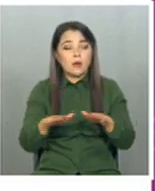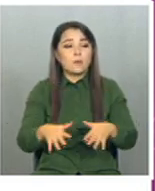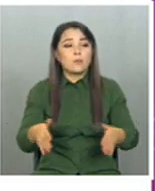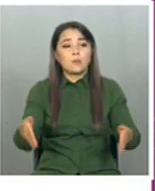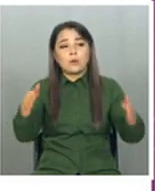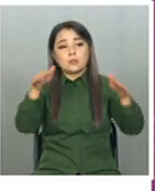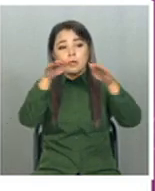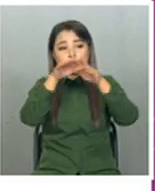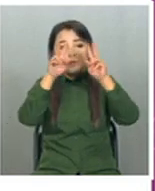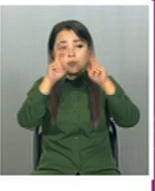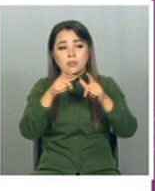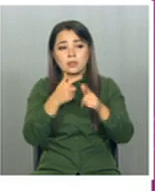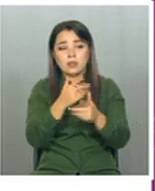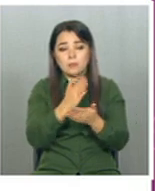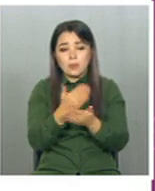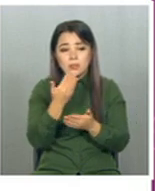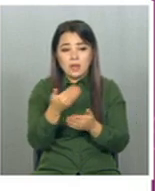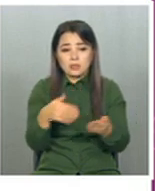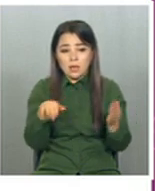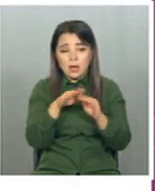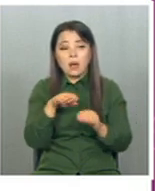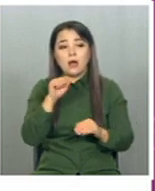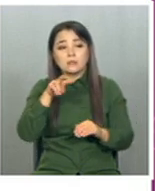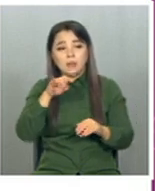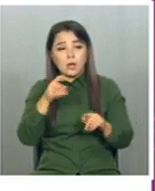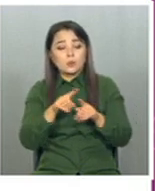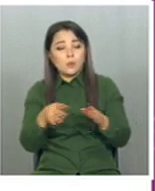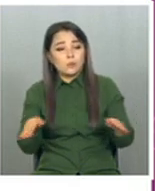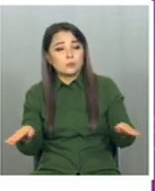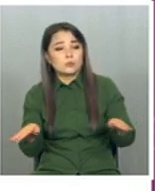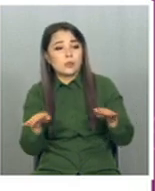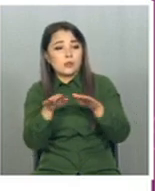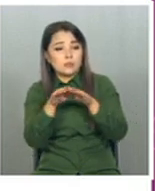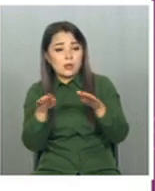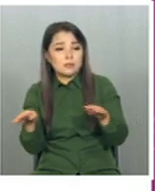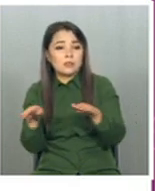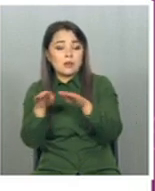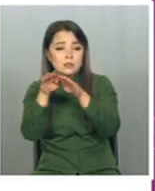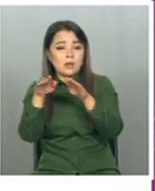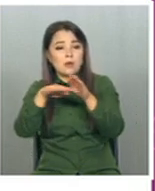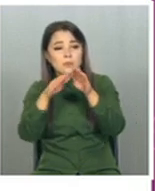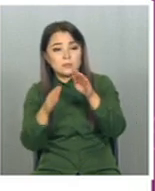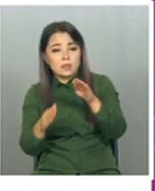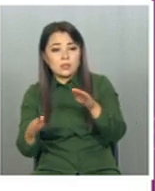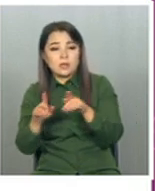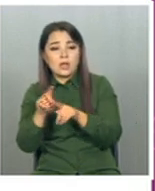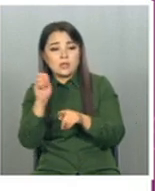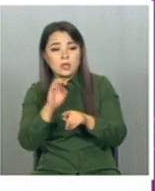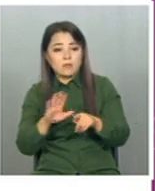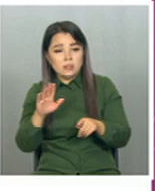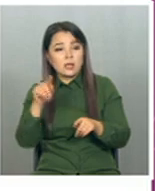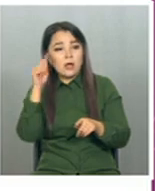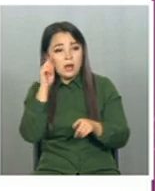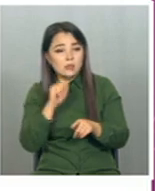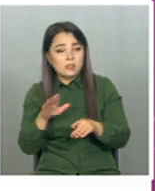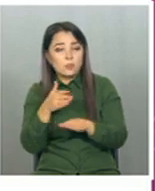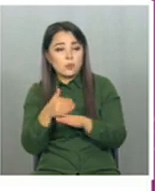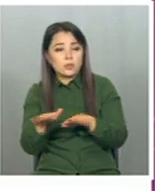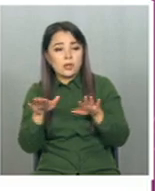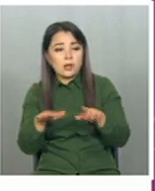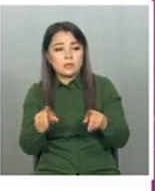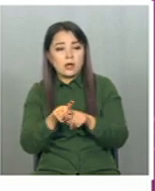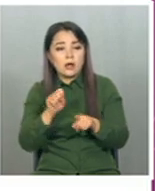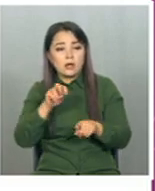өлкеге жатады. Сонымен қатар Алтай тауы. Алтай тауы да Евразияның азиялық бөлігінде орналасқан